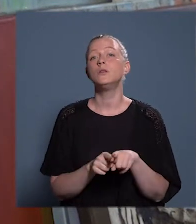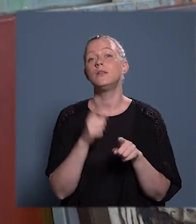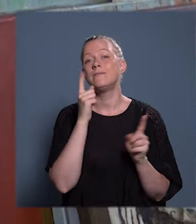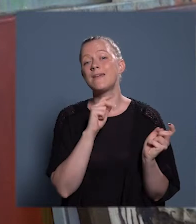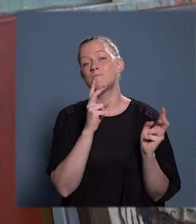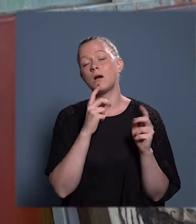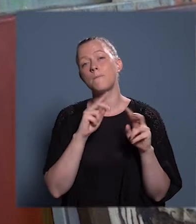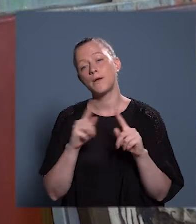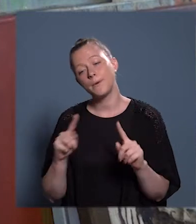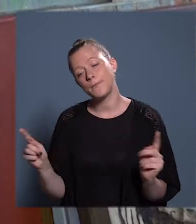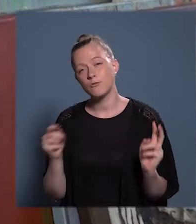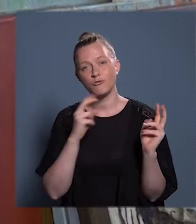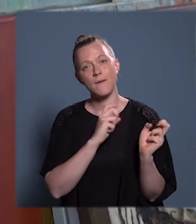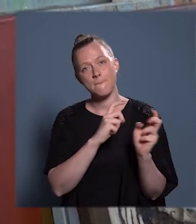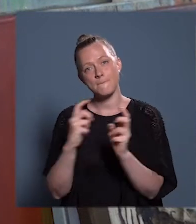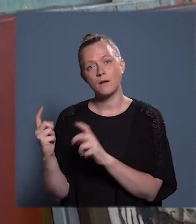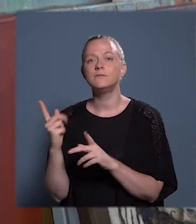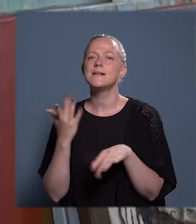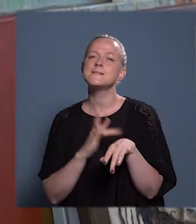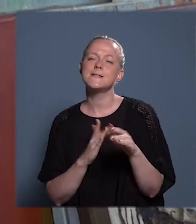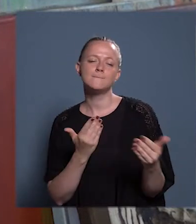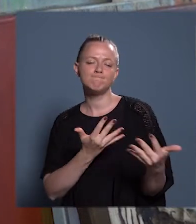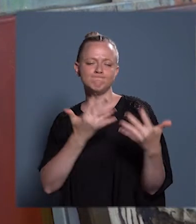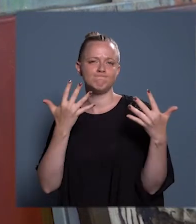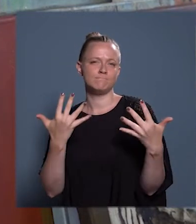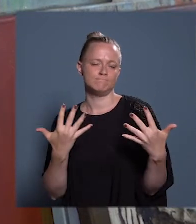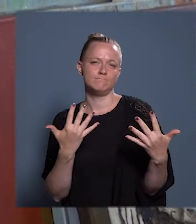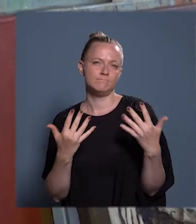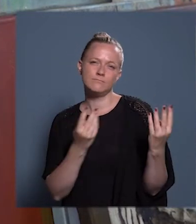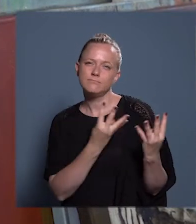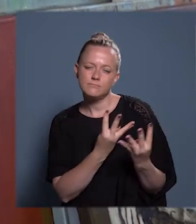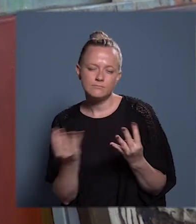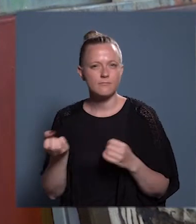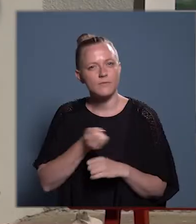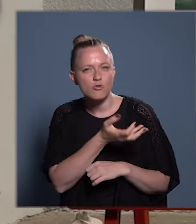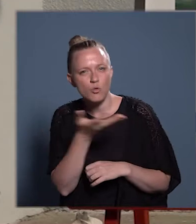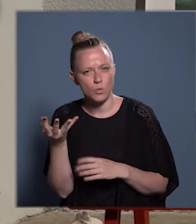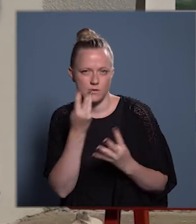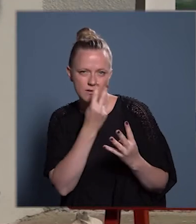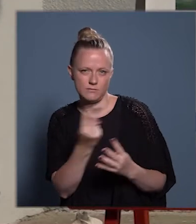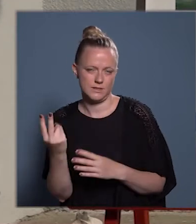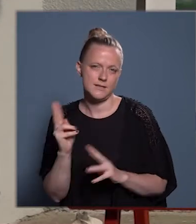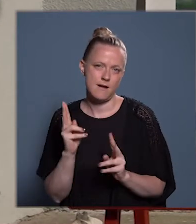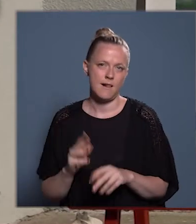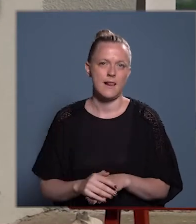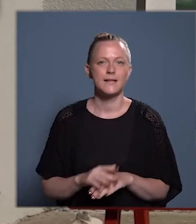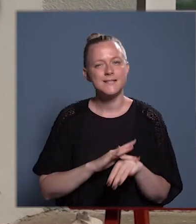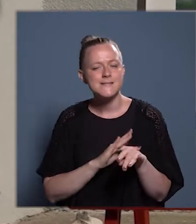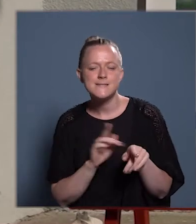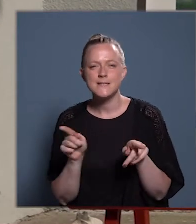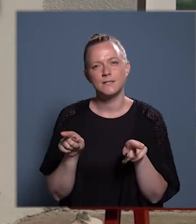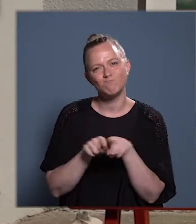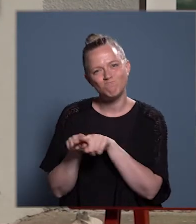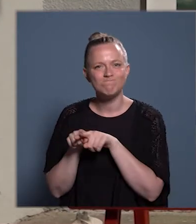de színvilágban, tehát úgy lehet sorozatnak számítani, hogy színben összetartoznak.